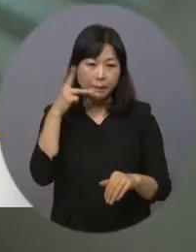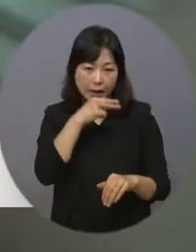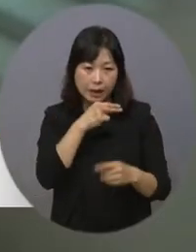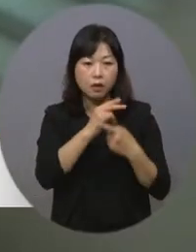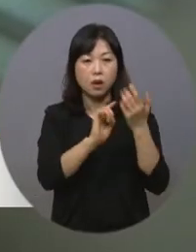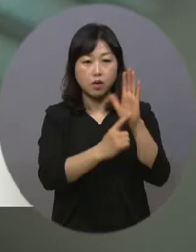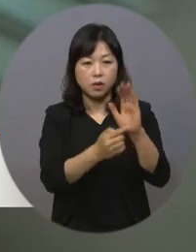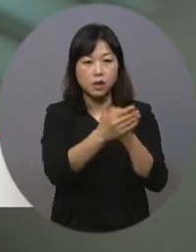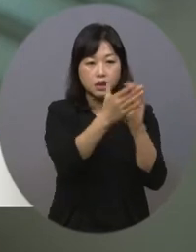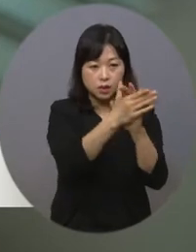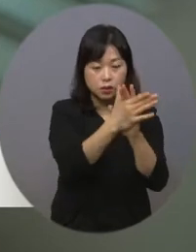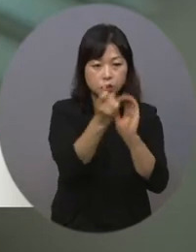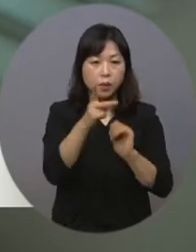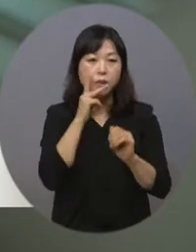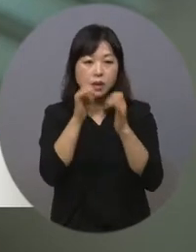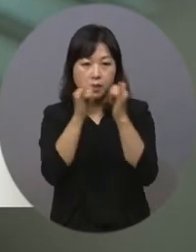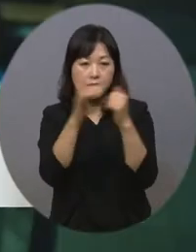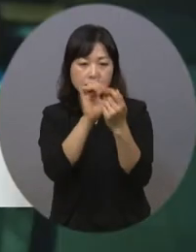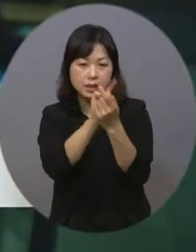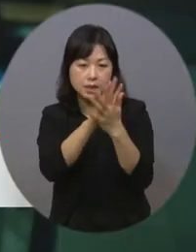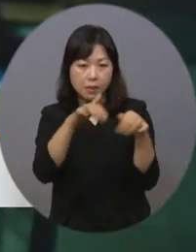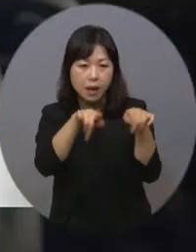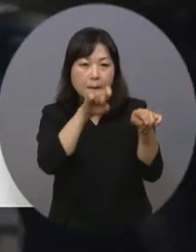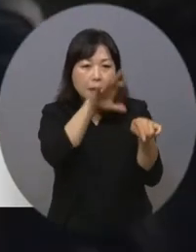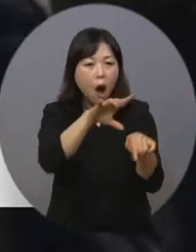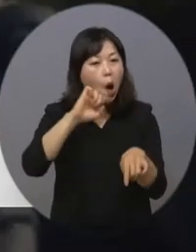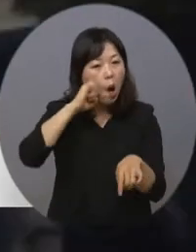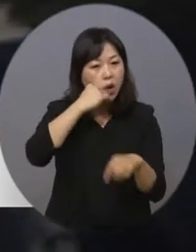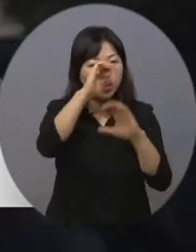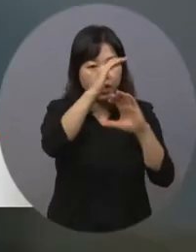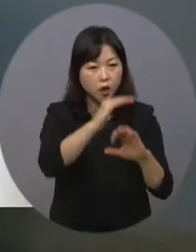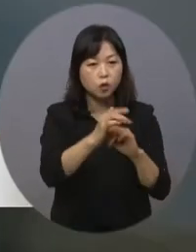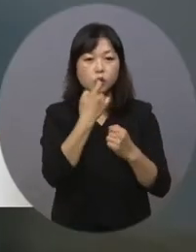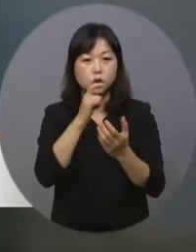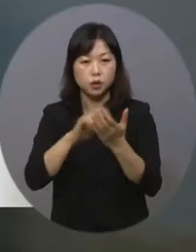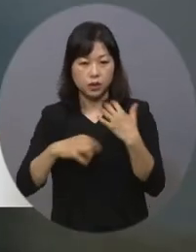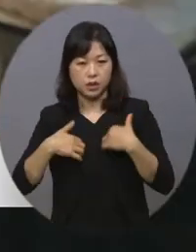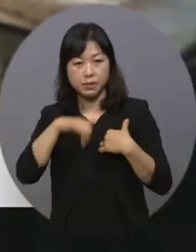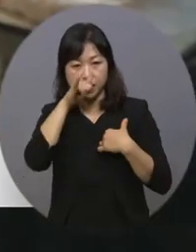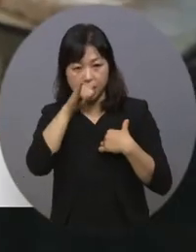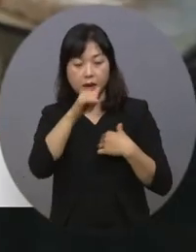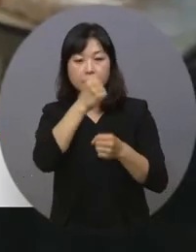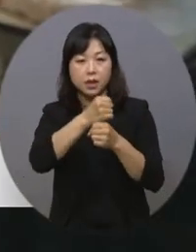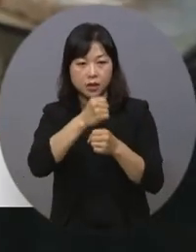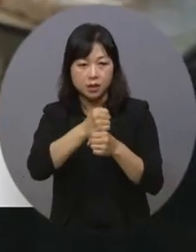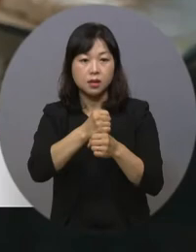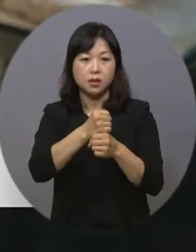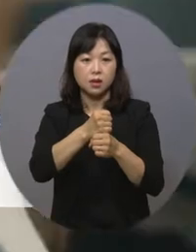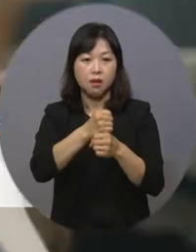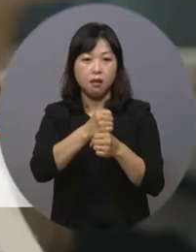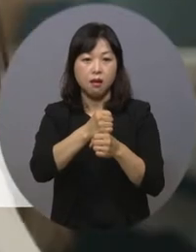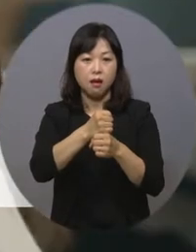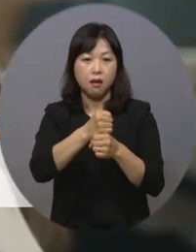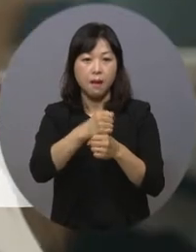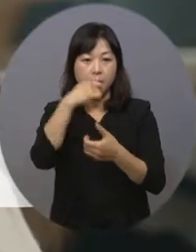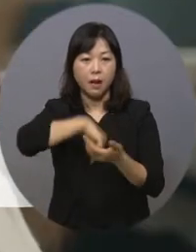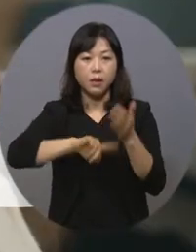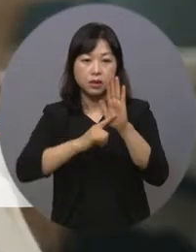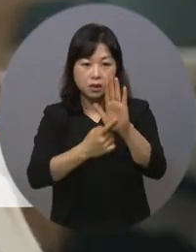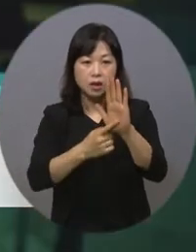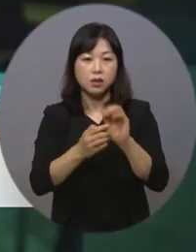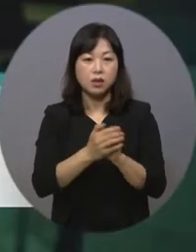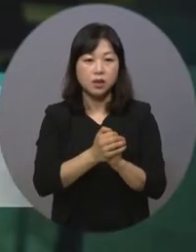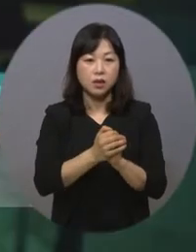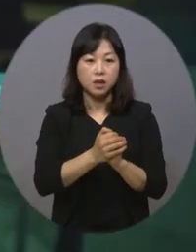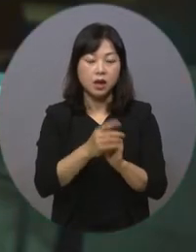또는 흡연자에게 직접 말하기 어려운 노담 메시지를 쉽고 재미있게 만들어 진심을 전하는 노담태그